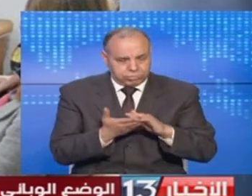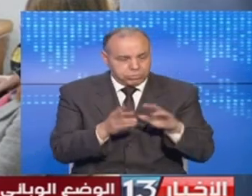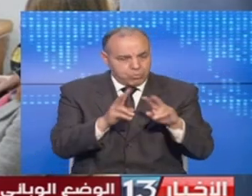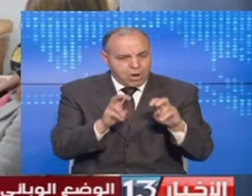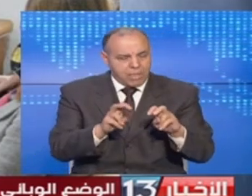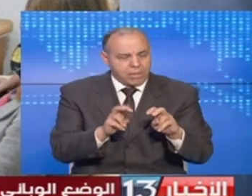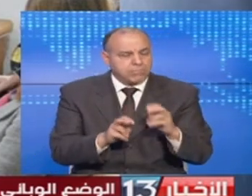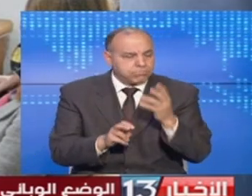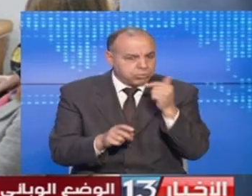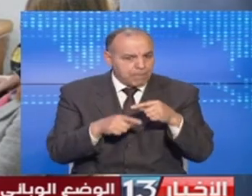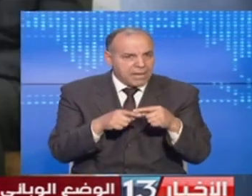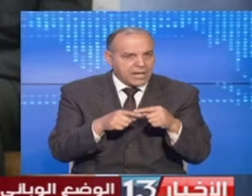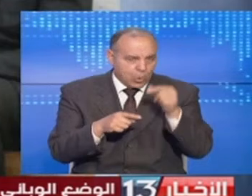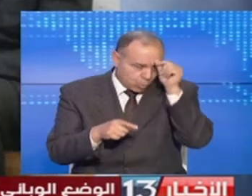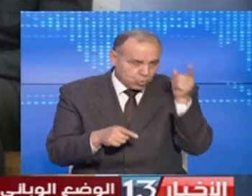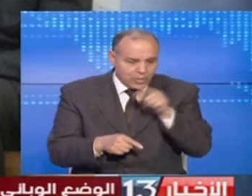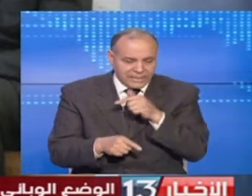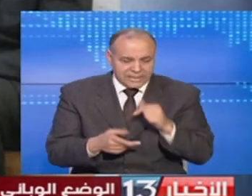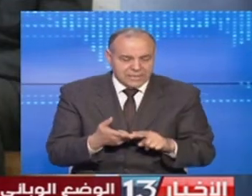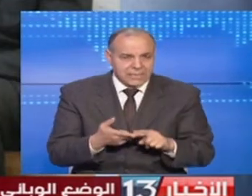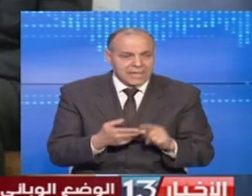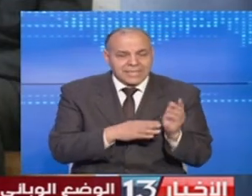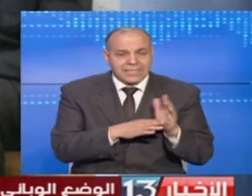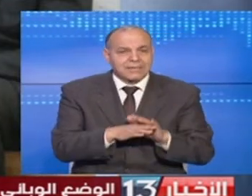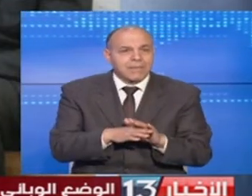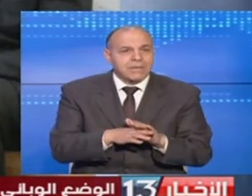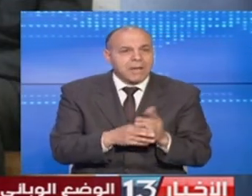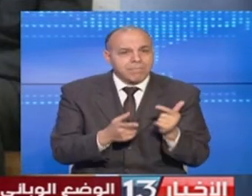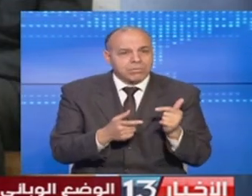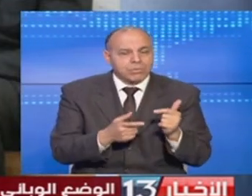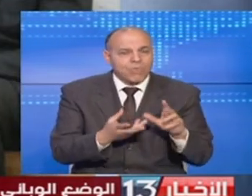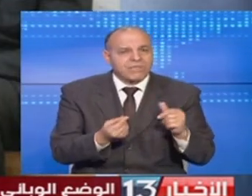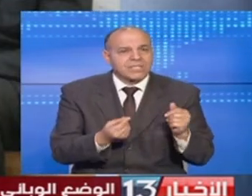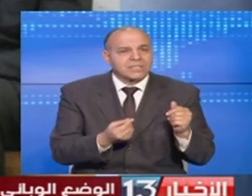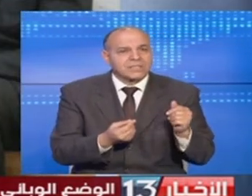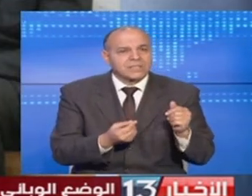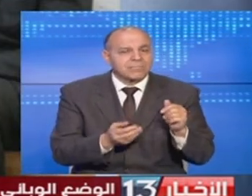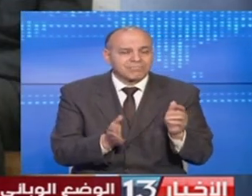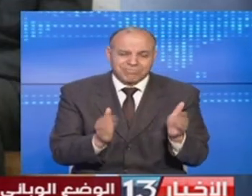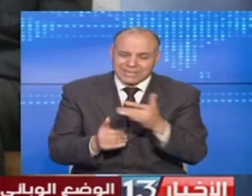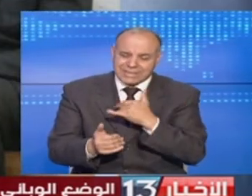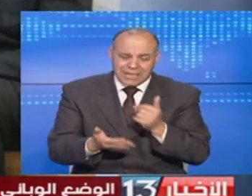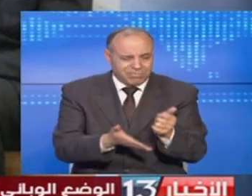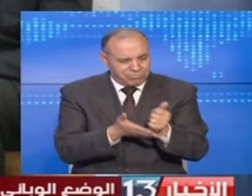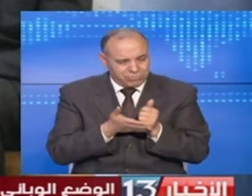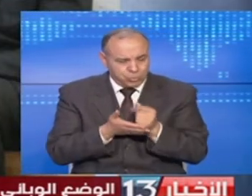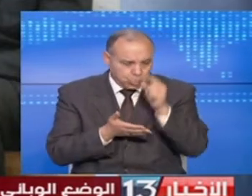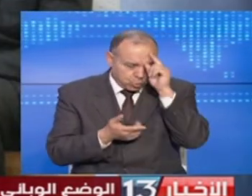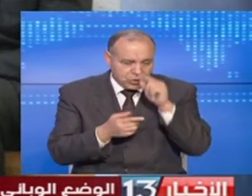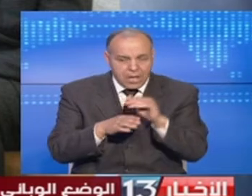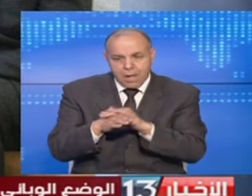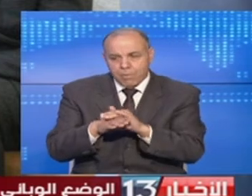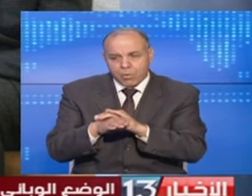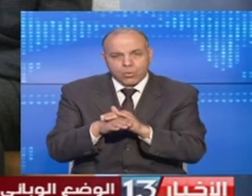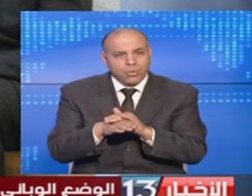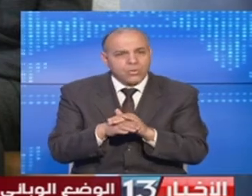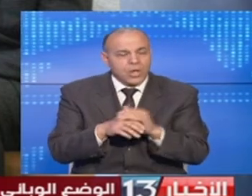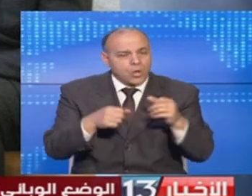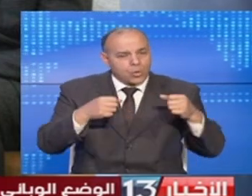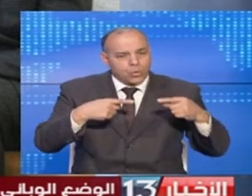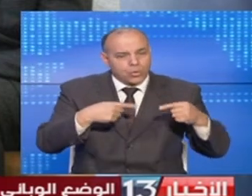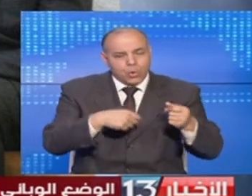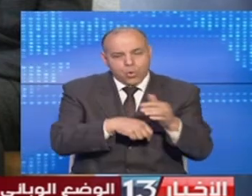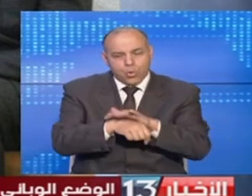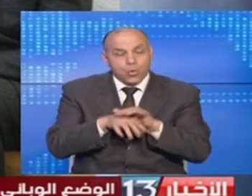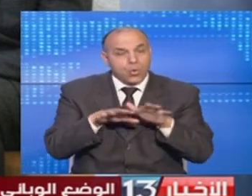الجاريه بين البلدين لتامين توفر مزيد من المستلزمات الصحيه المتعلقه ب مجابهه